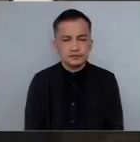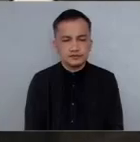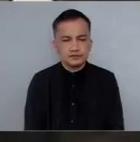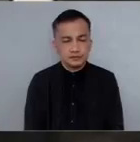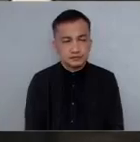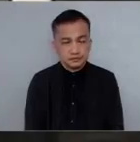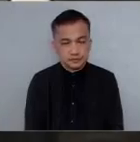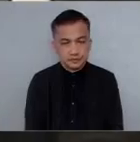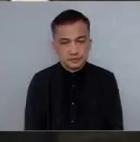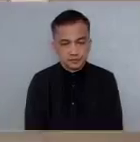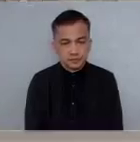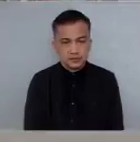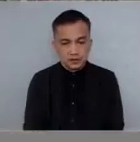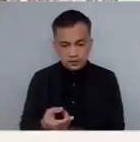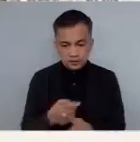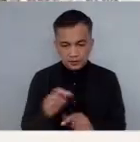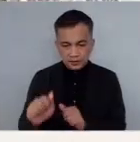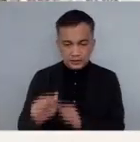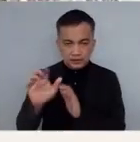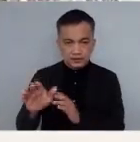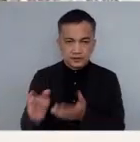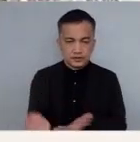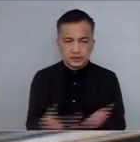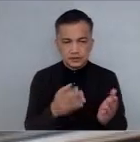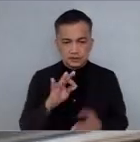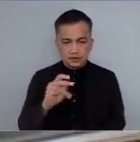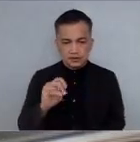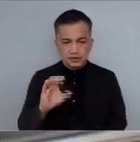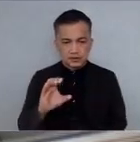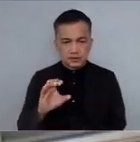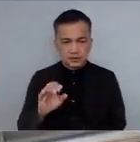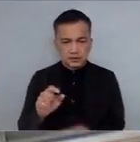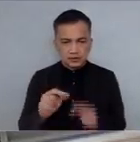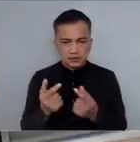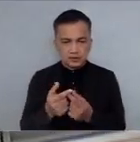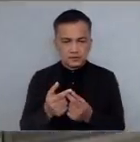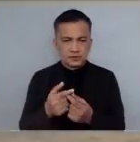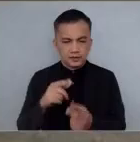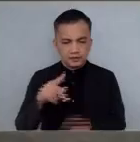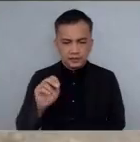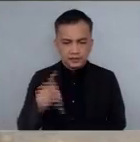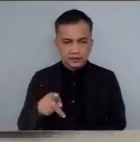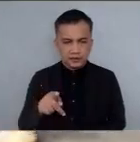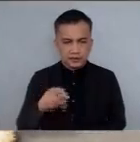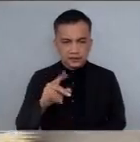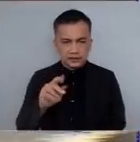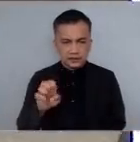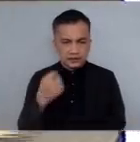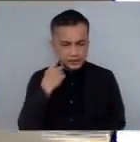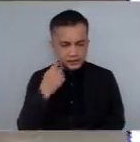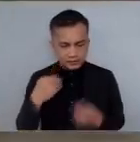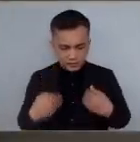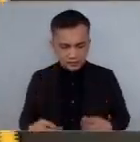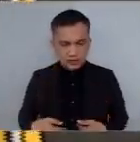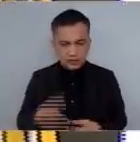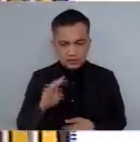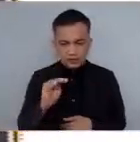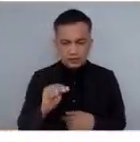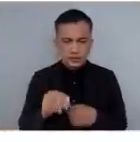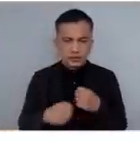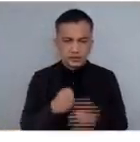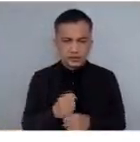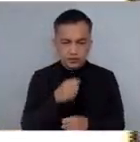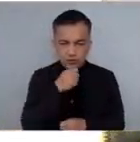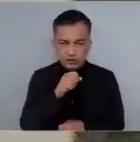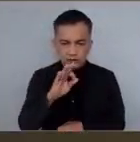Mula Antipolo, dinala sa forensics group ng Philippine National Police sa Camp Crame kanina ang labid ng 14 anyos na si Francis